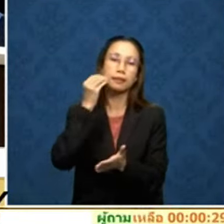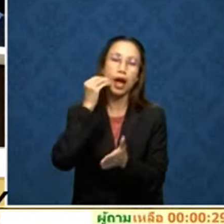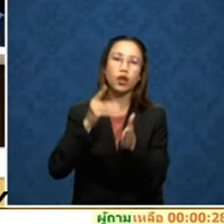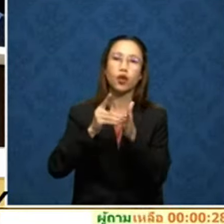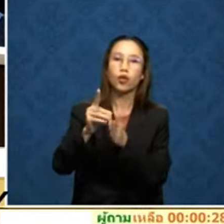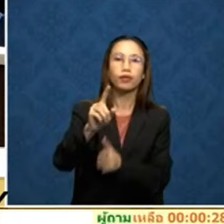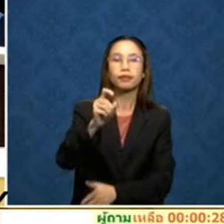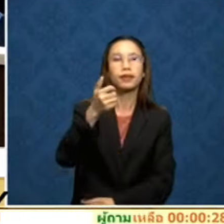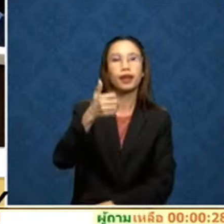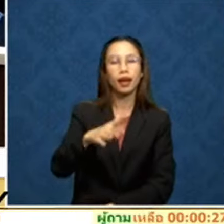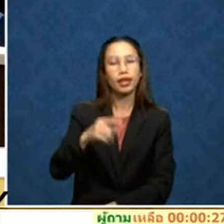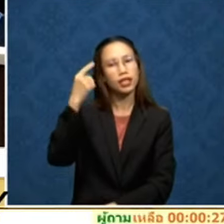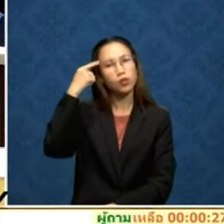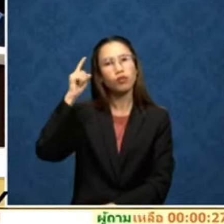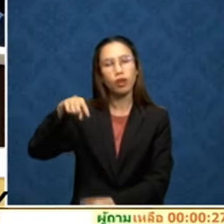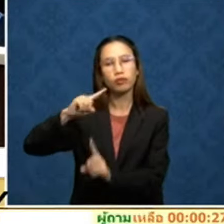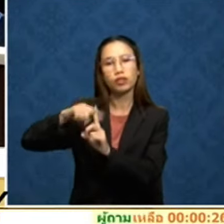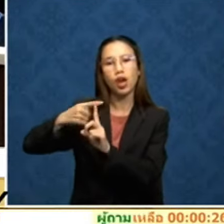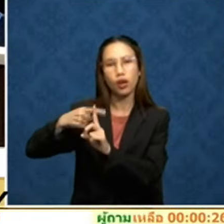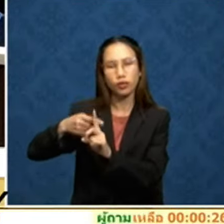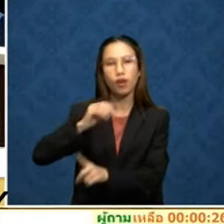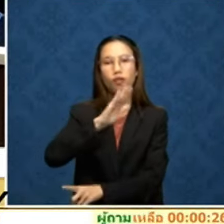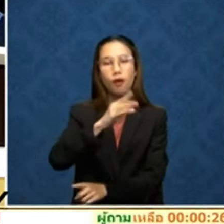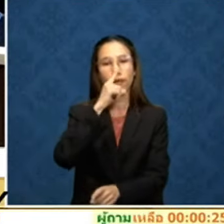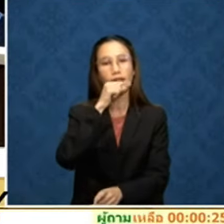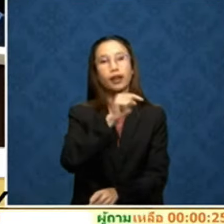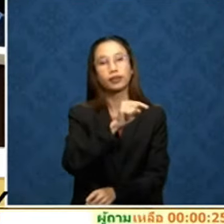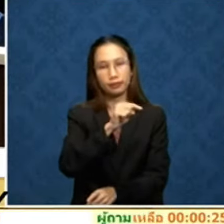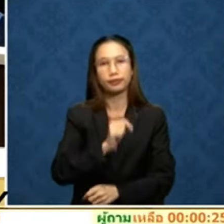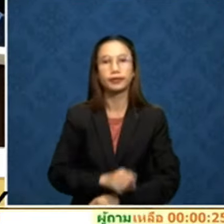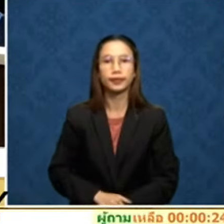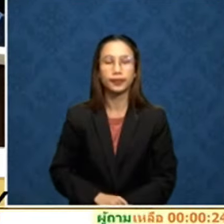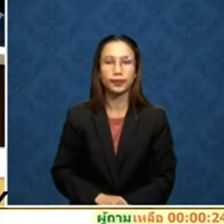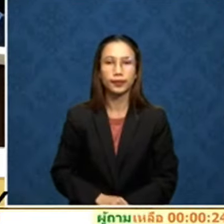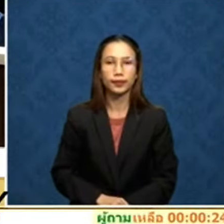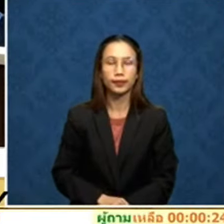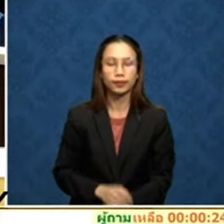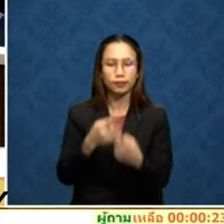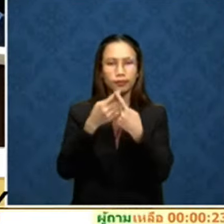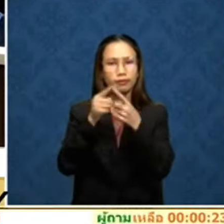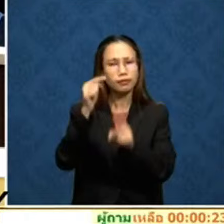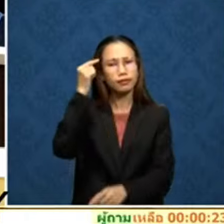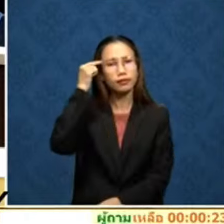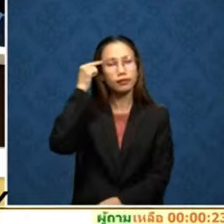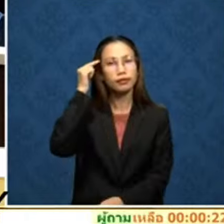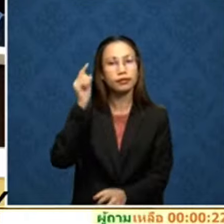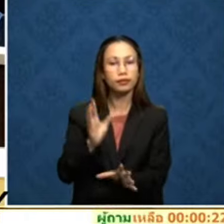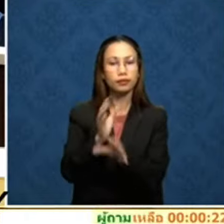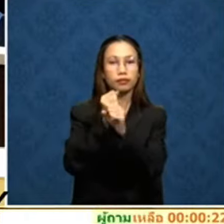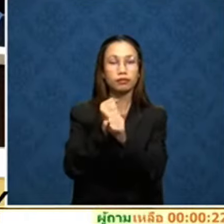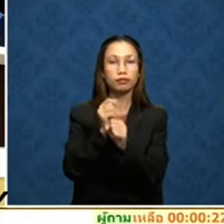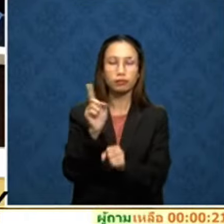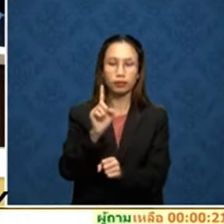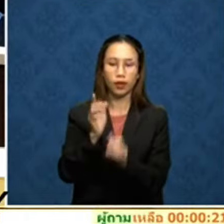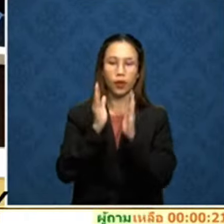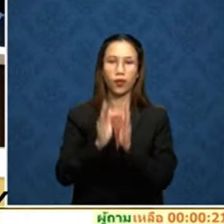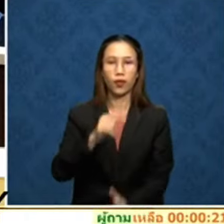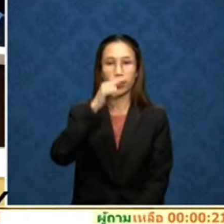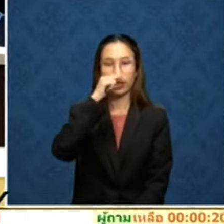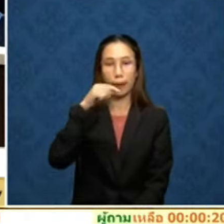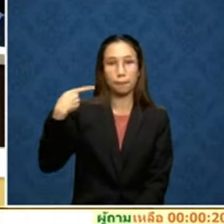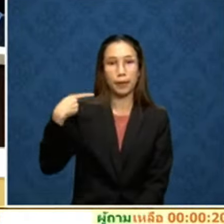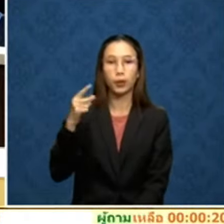คะหรือว่าจะต้องไปเช่าบ้านของต่างชาติแทนนะคะแล้วว่าแบบนี้เนี่ยแล้วสุดท้ายคนไทยจะได้อะไร